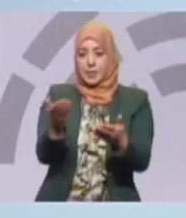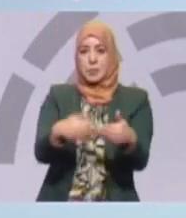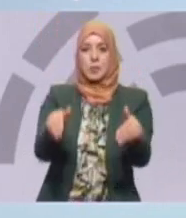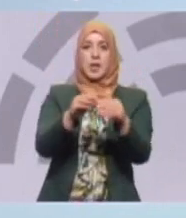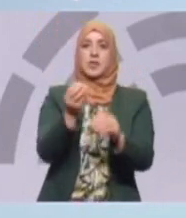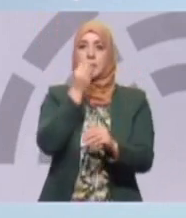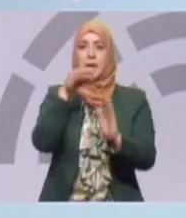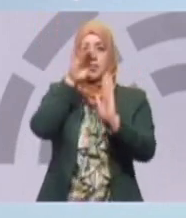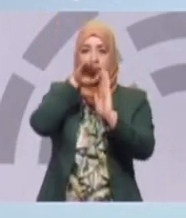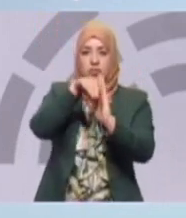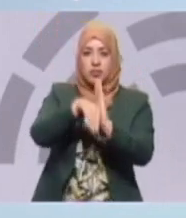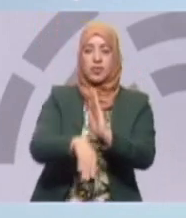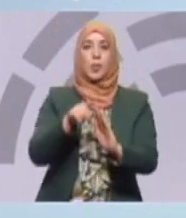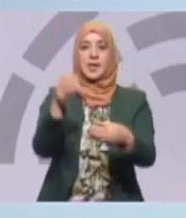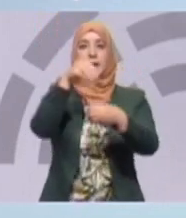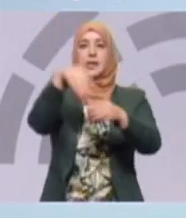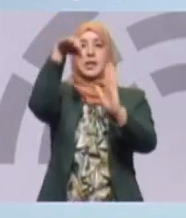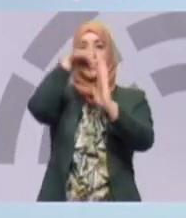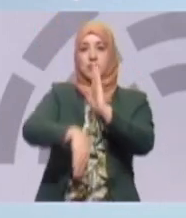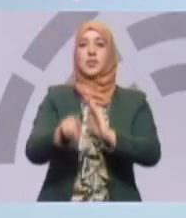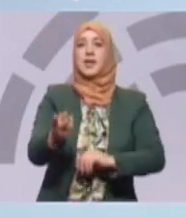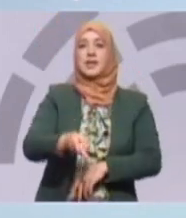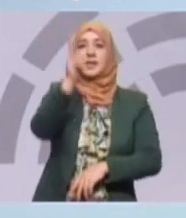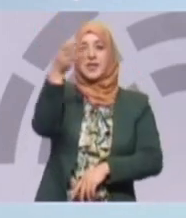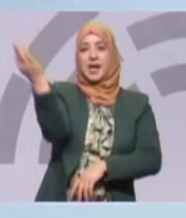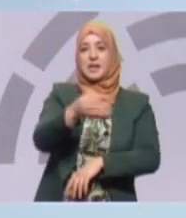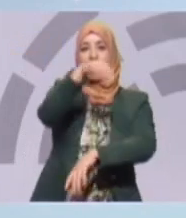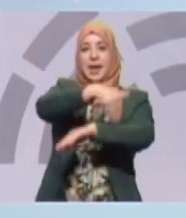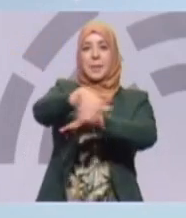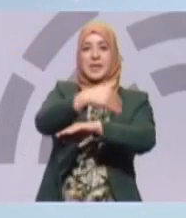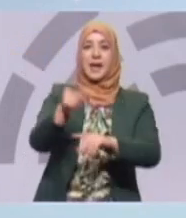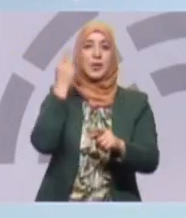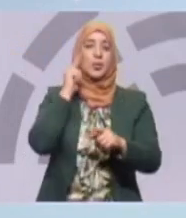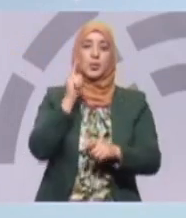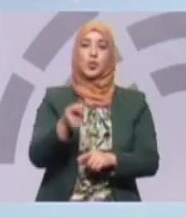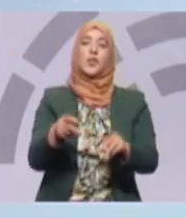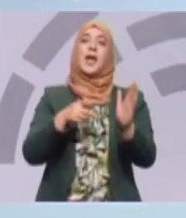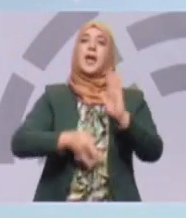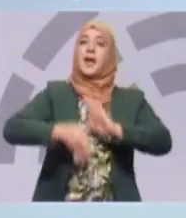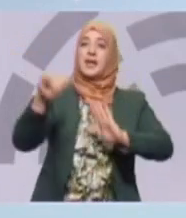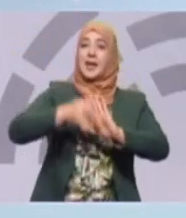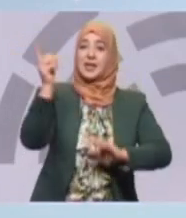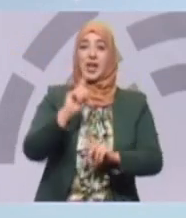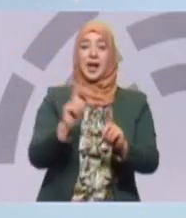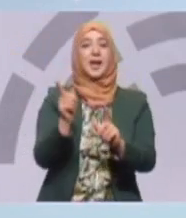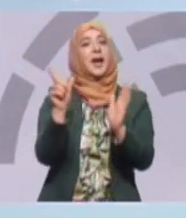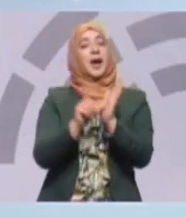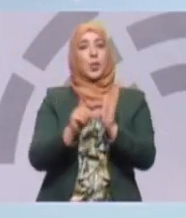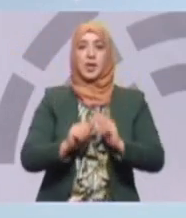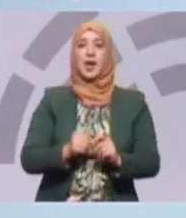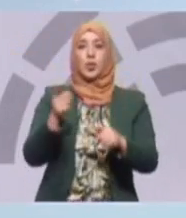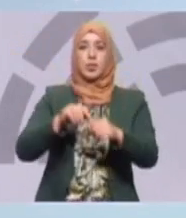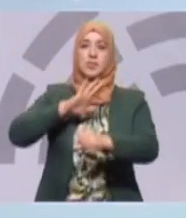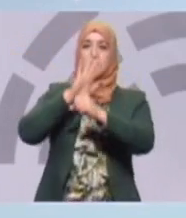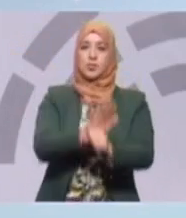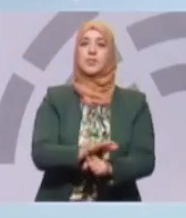وانهيار الوضع الاقتصادي الذي ادى الى ارتفاع البطاله وانتشار ظاهره الهجره الغير نظاميه وارتفاع منسوب الجريمه والعنف